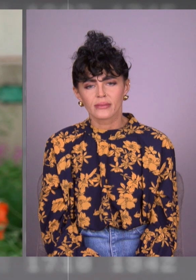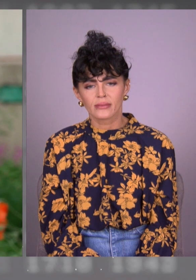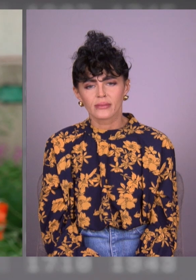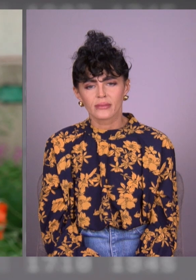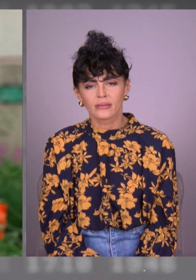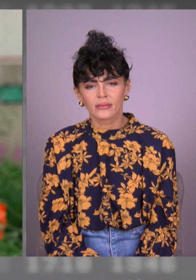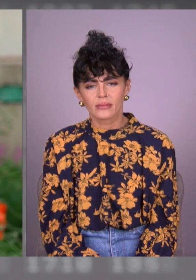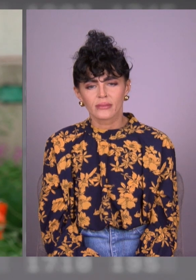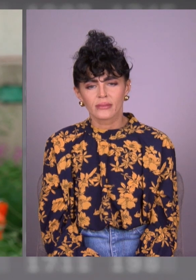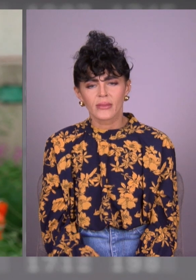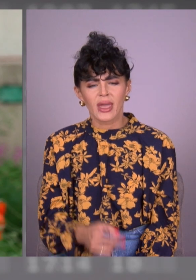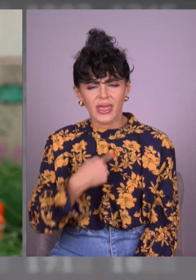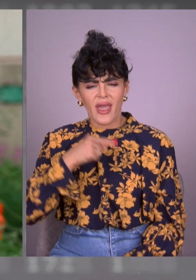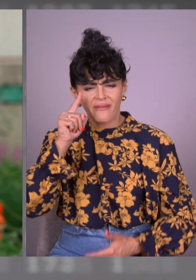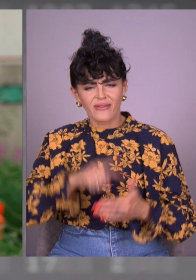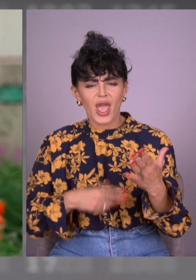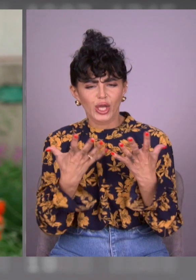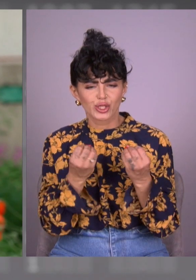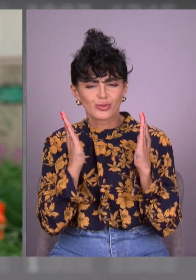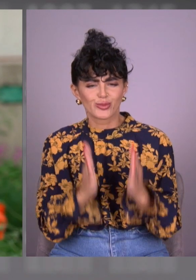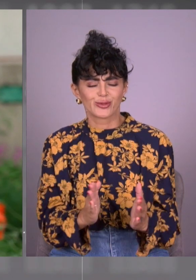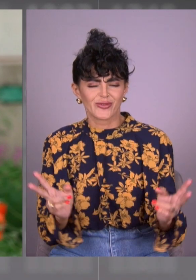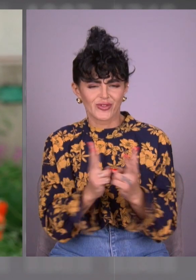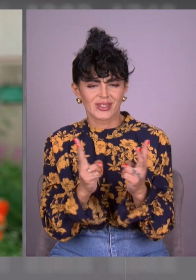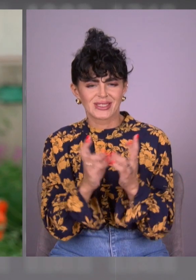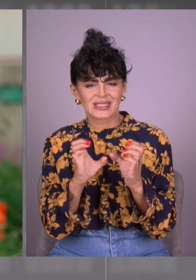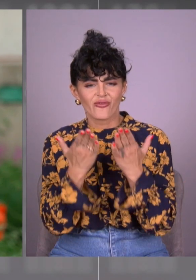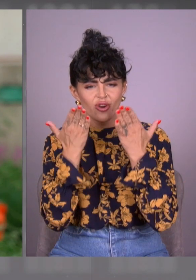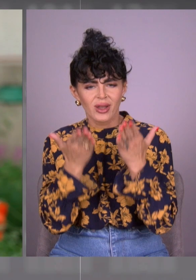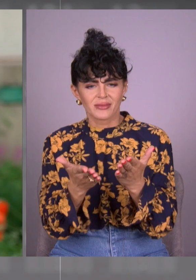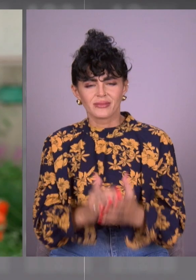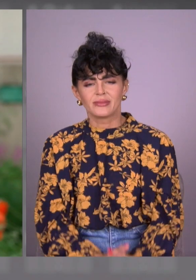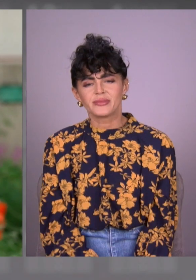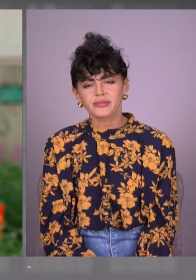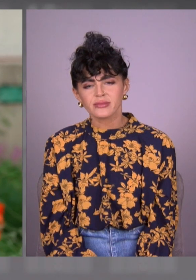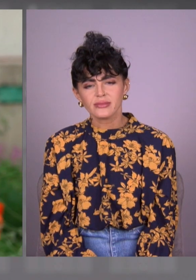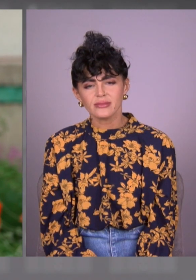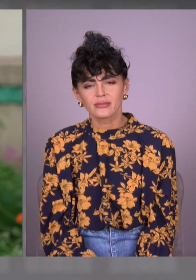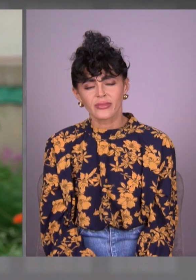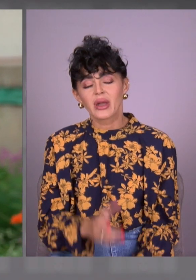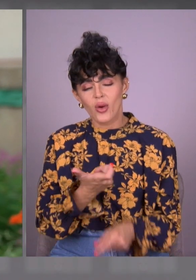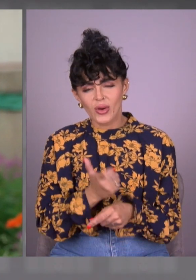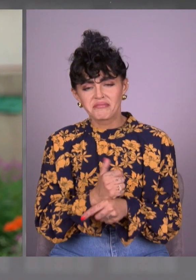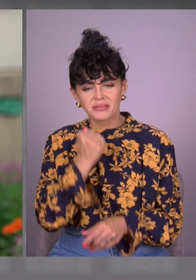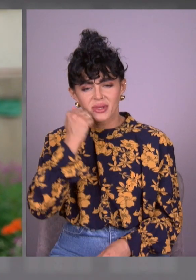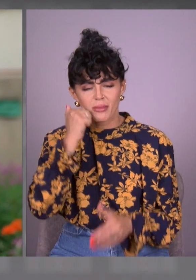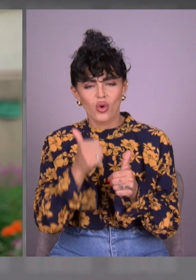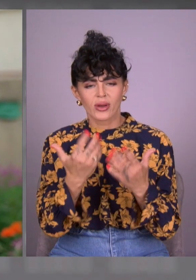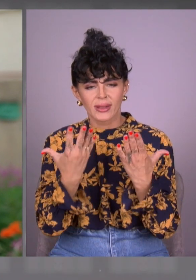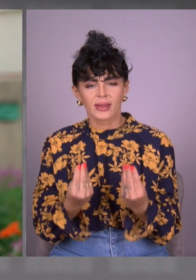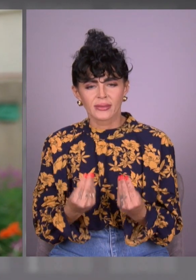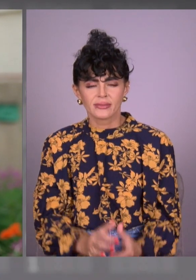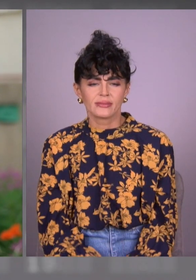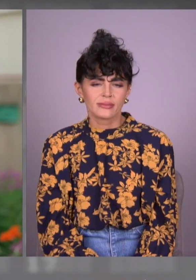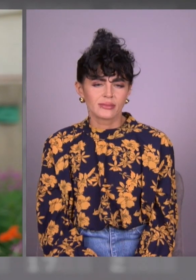вами побачимося. Щось мені підказує серце. Інтуїція. Дуже приємно. Добре, дякую. Гарного дня. Так, вам теж,